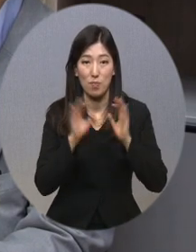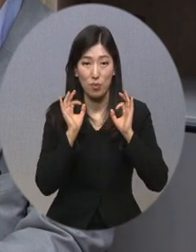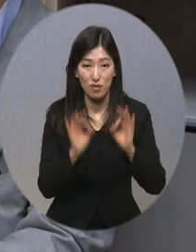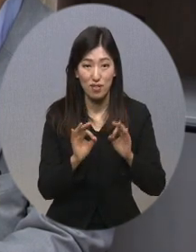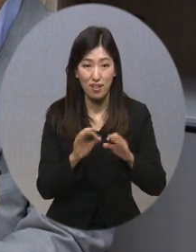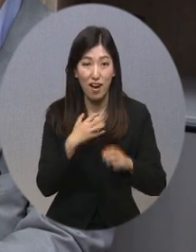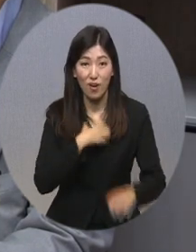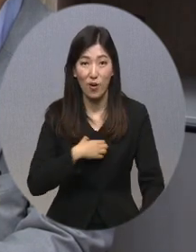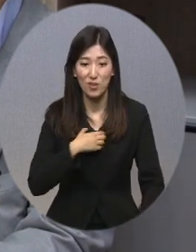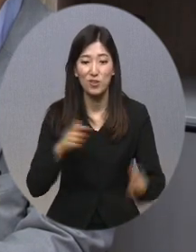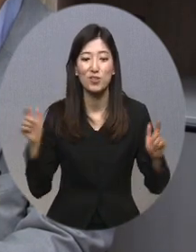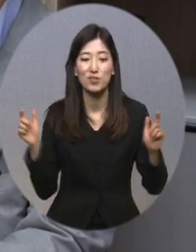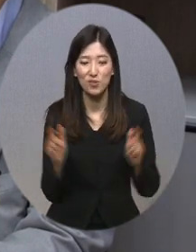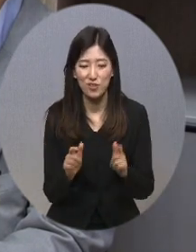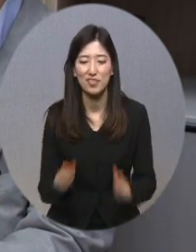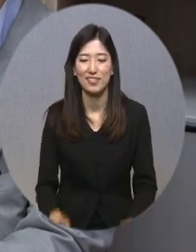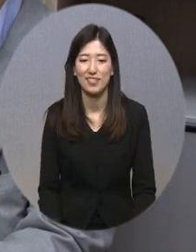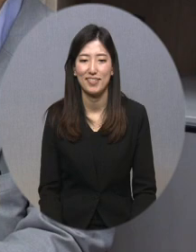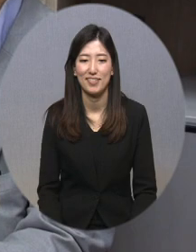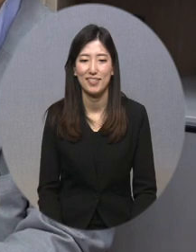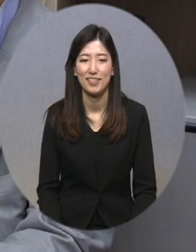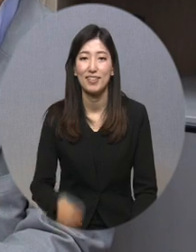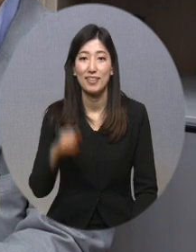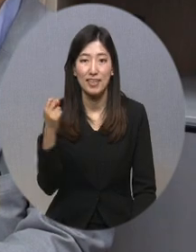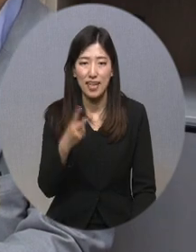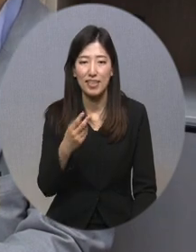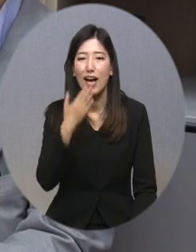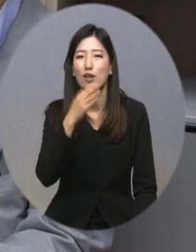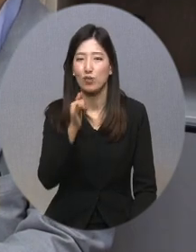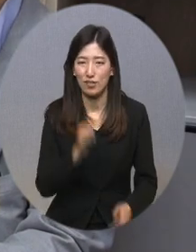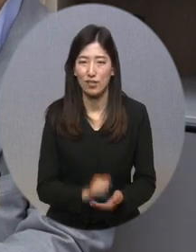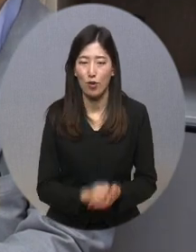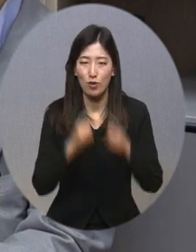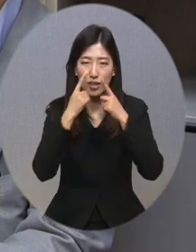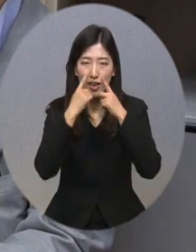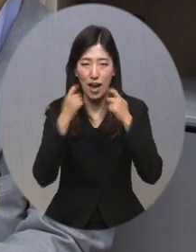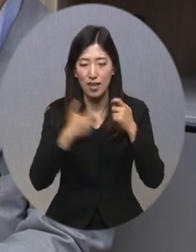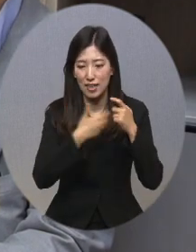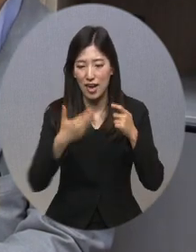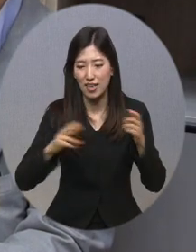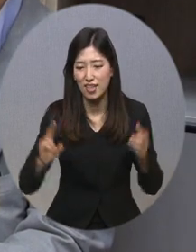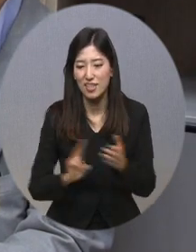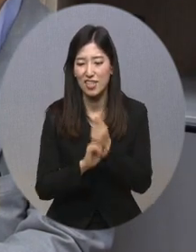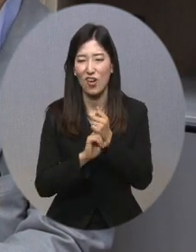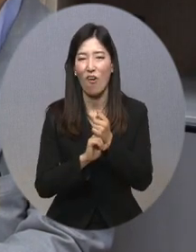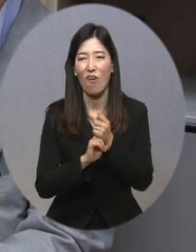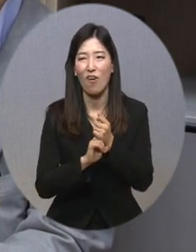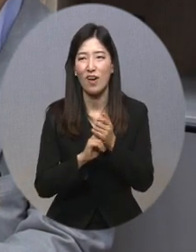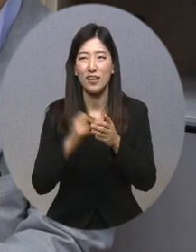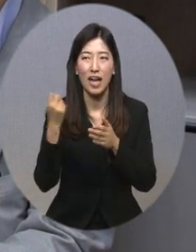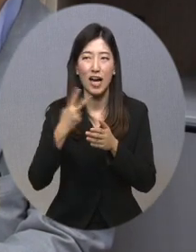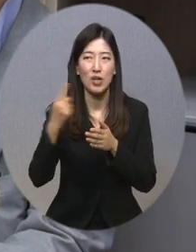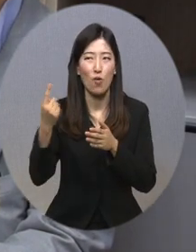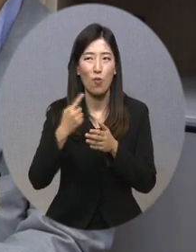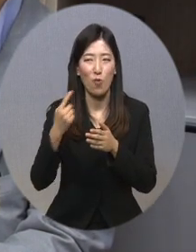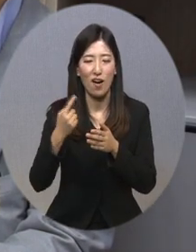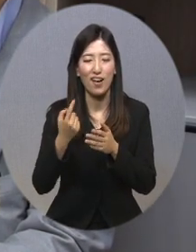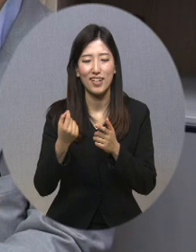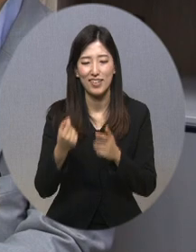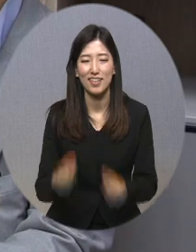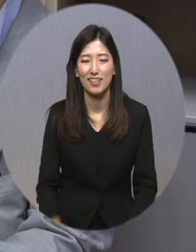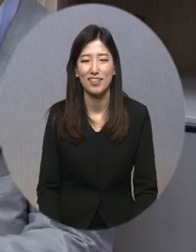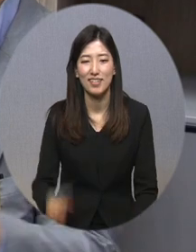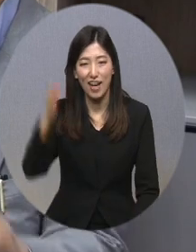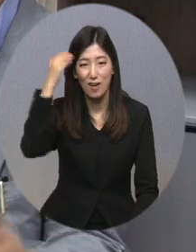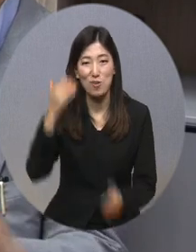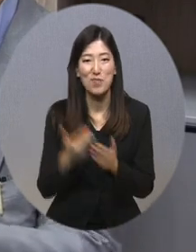것 같아요, 걱정이. 아. 그래서 다시 해낼 수 있다, 우리 그 한강의 기적을. 네, 그렇게까지 제가 생각을 했어요. 예. 잘 될 것 같아요,